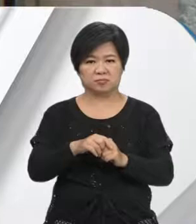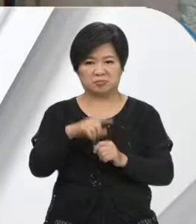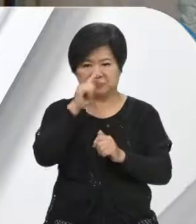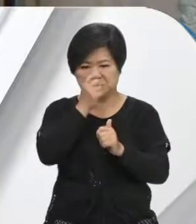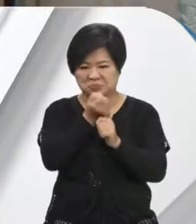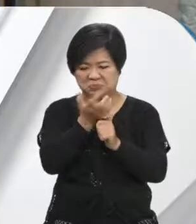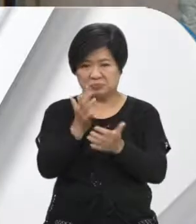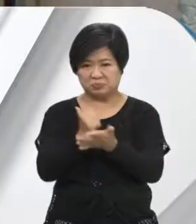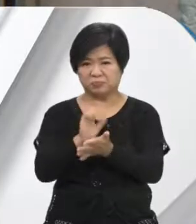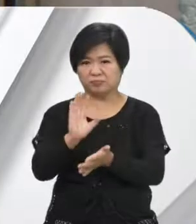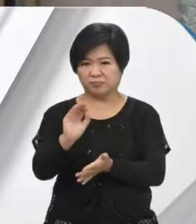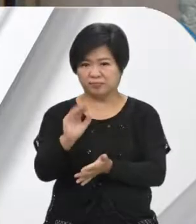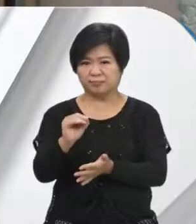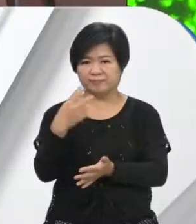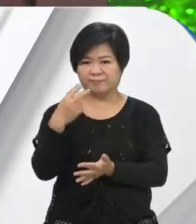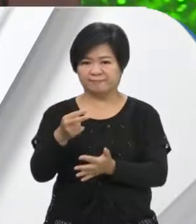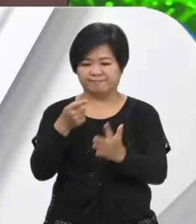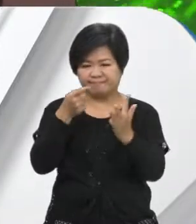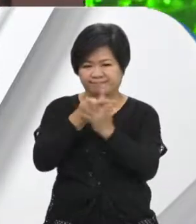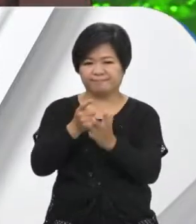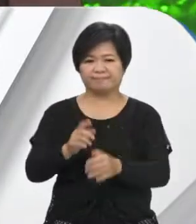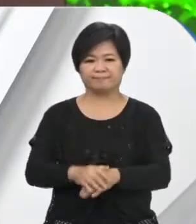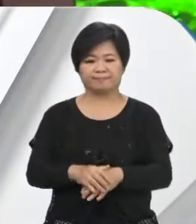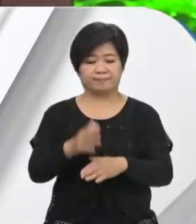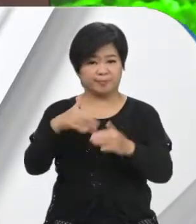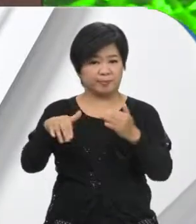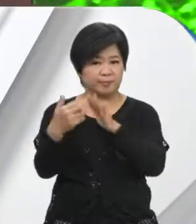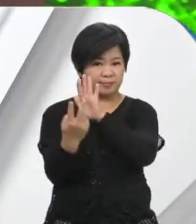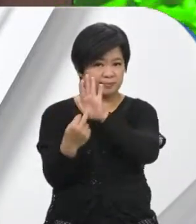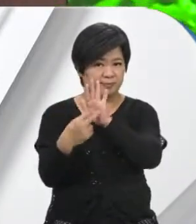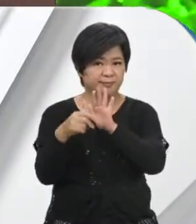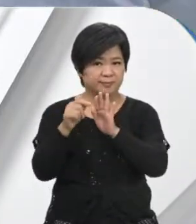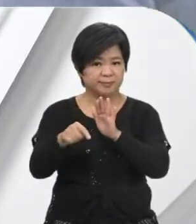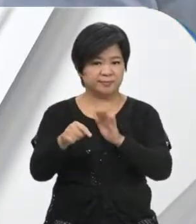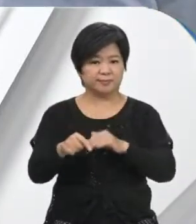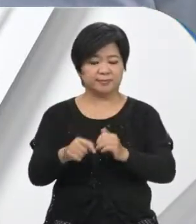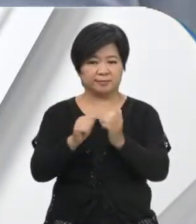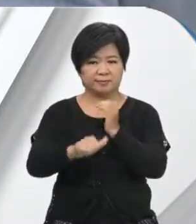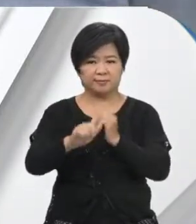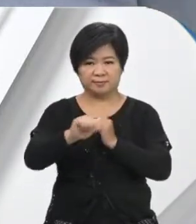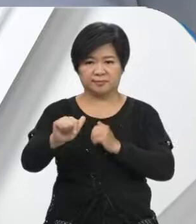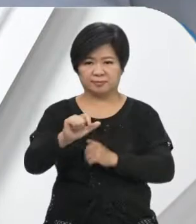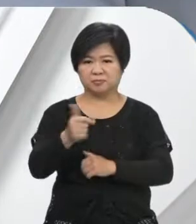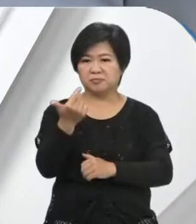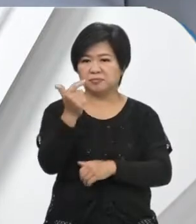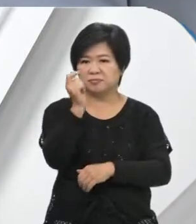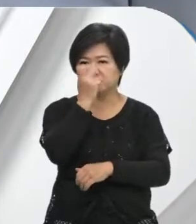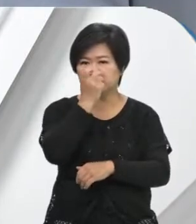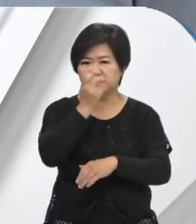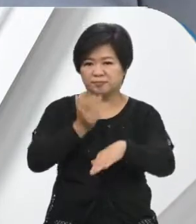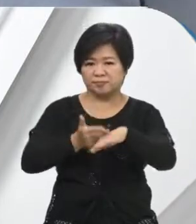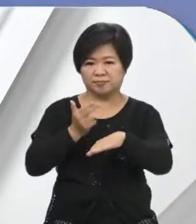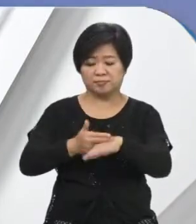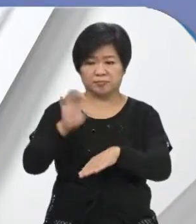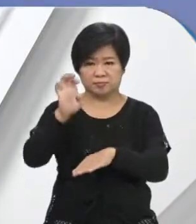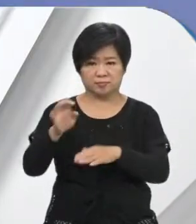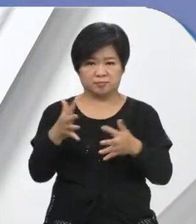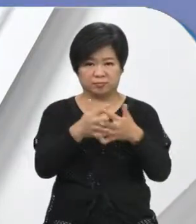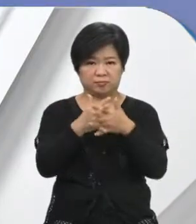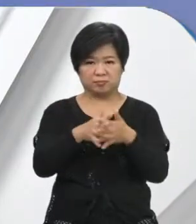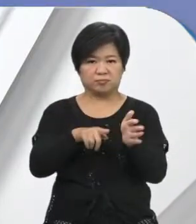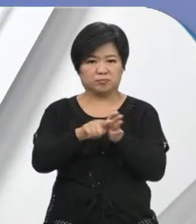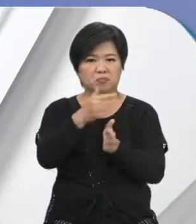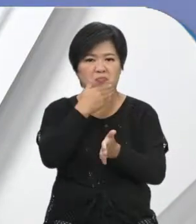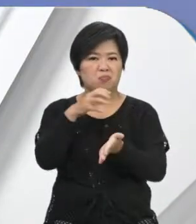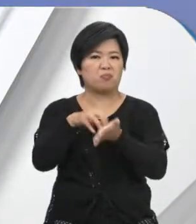可以做一个单一性的检测。 学家表示，亚投带二线生物快测技术不单止得到澳门同美国的专